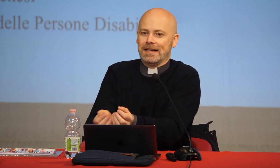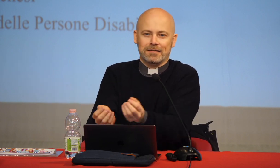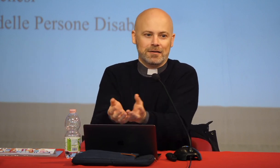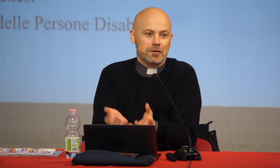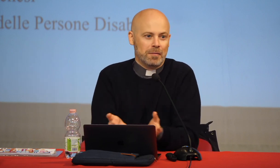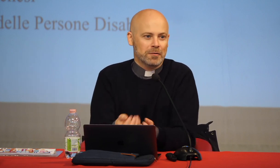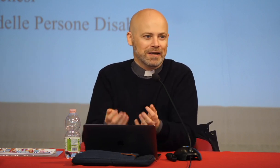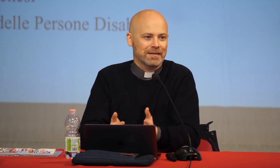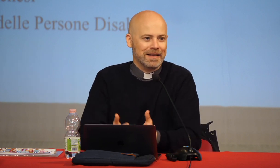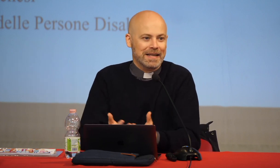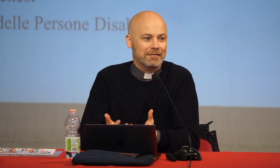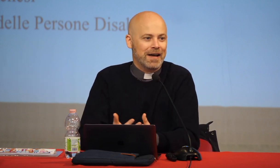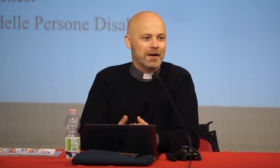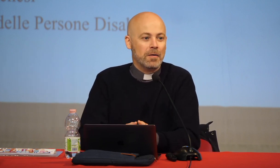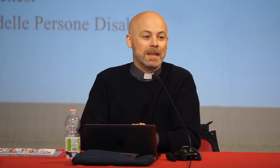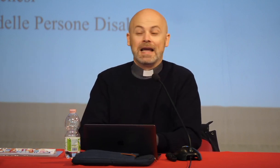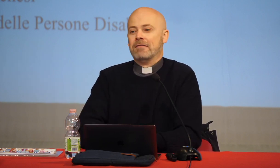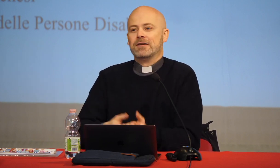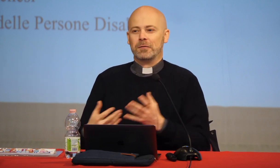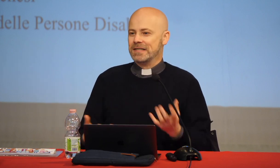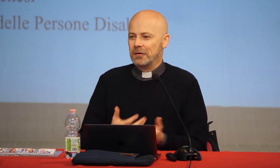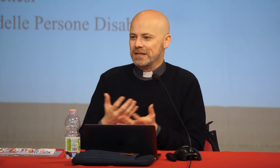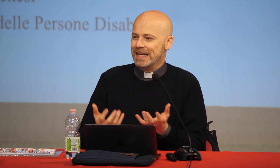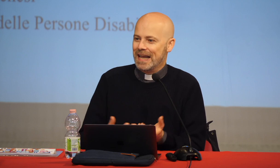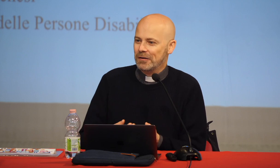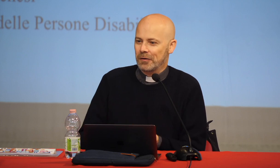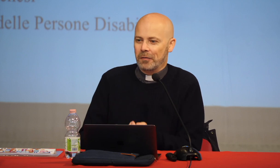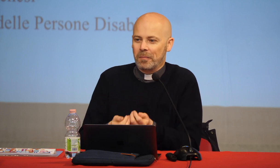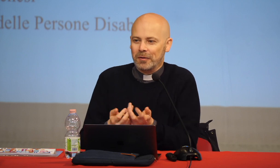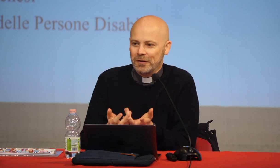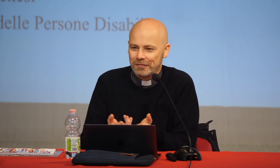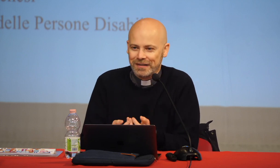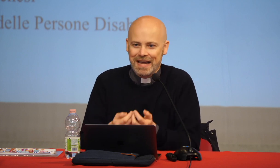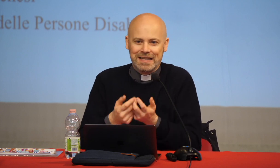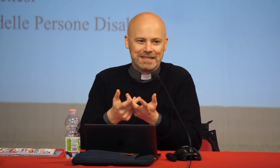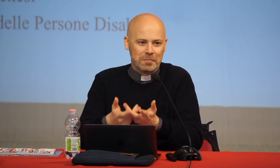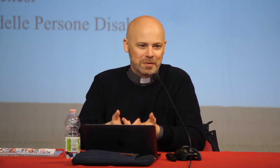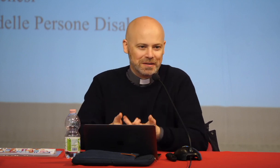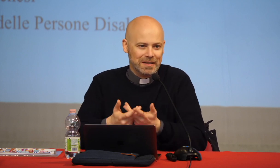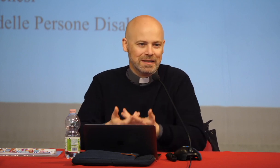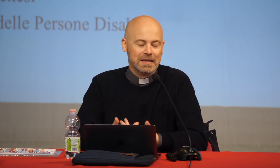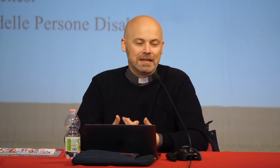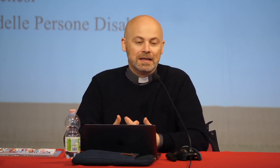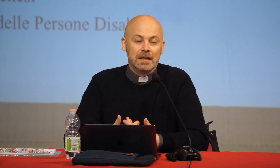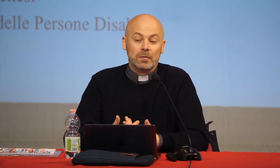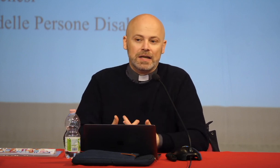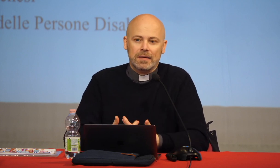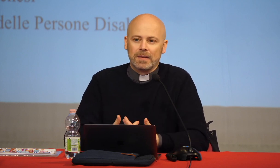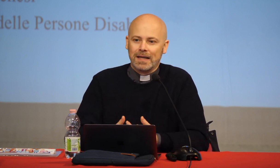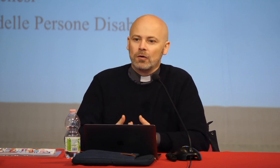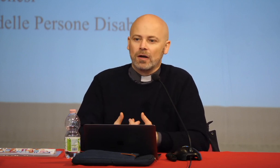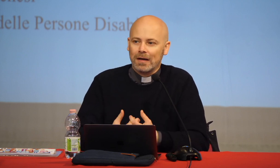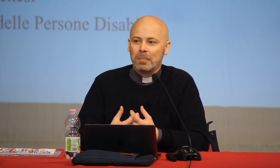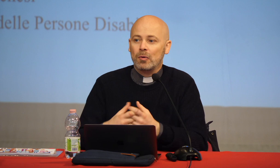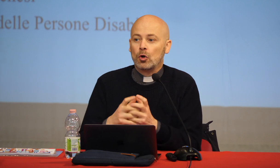entri cioè 5 minuti che devi fare No e invece queste cose richiedono un po' di confidenza un po' di Quindi